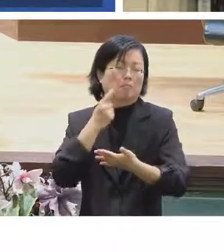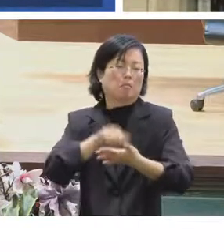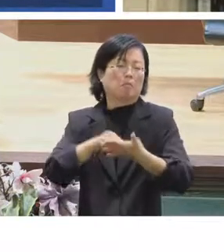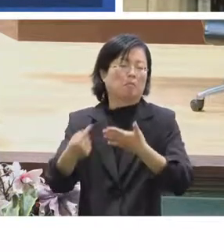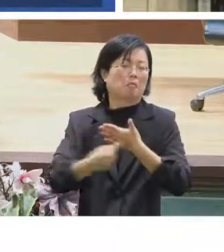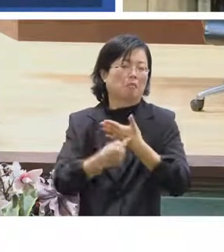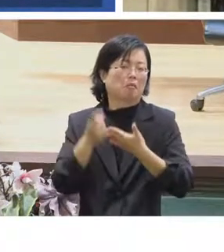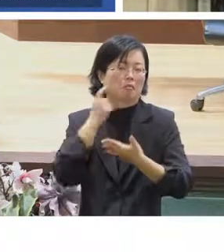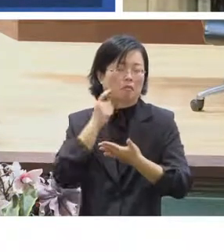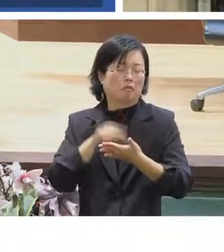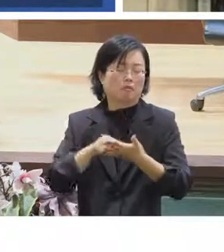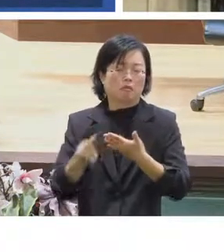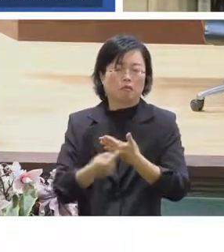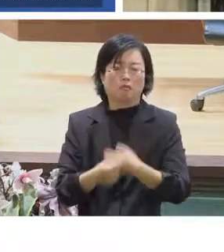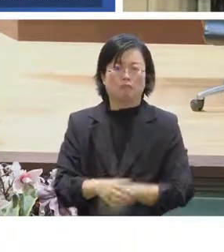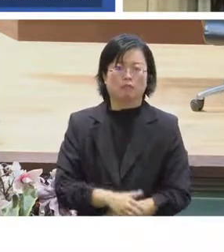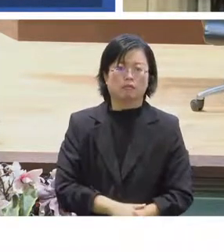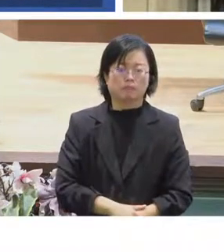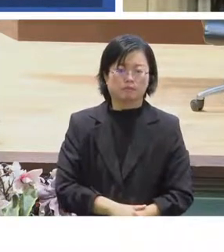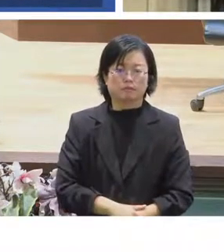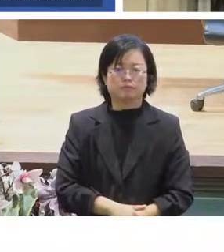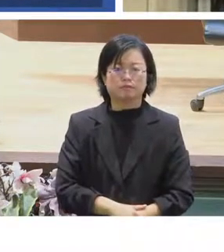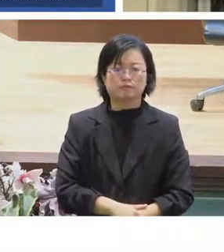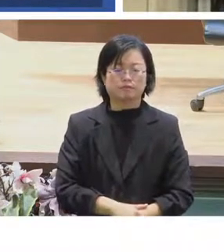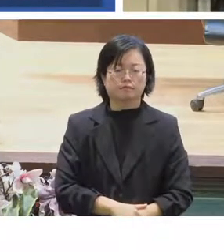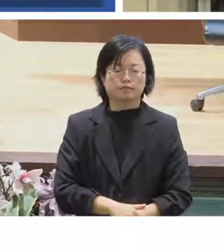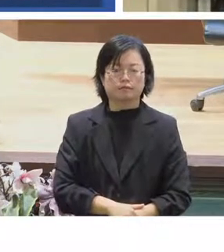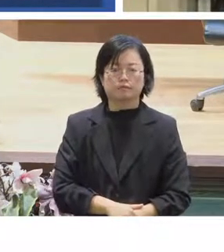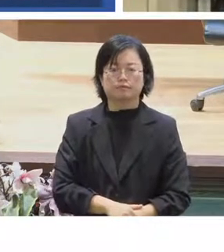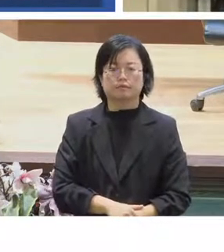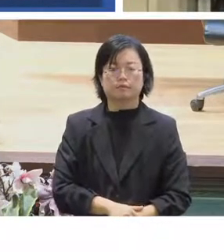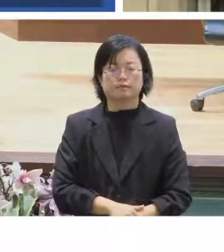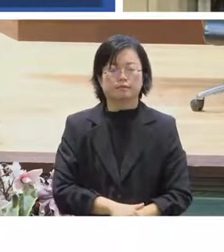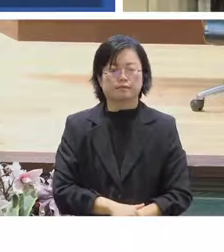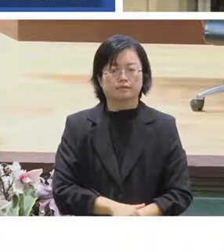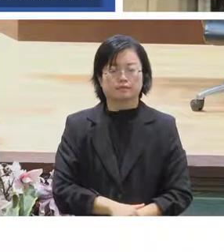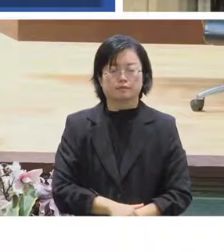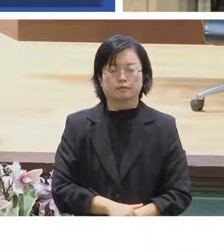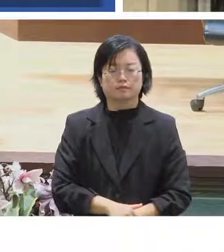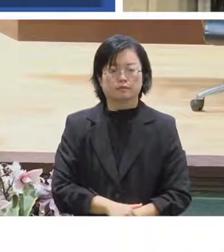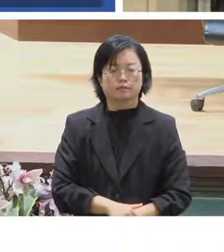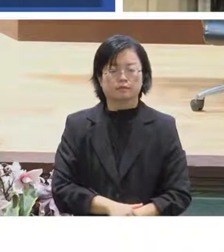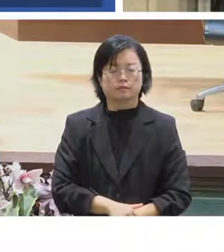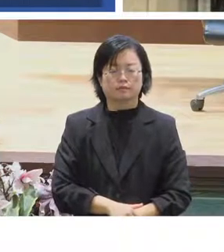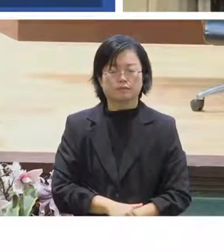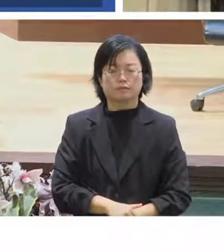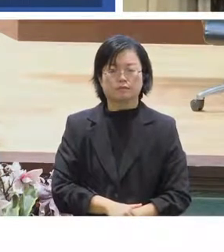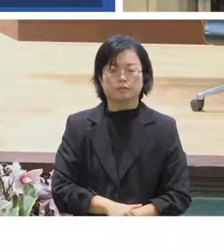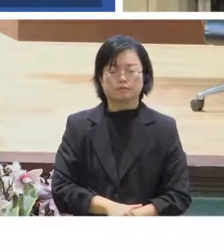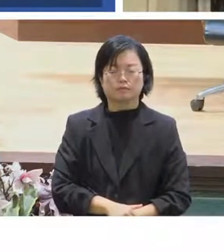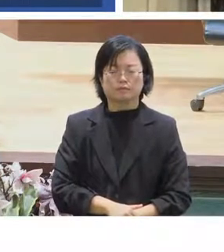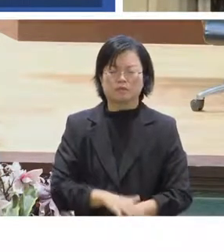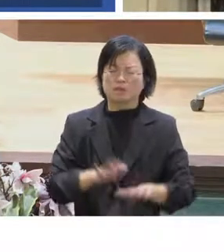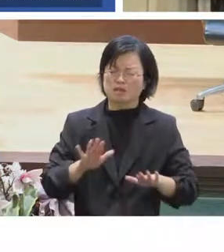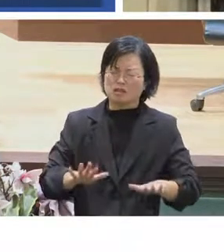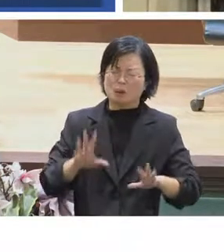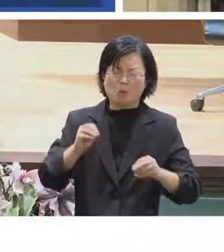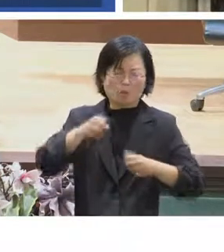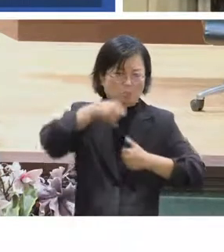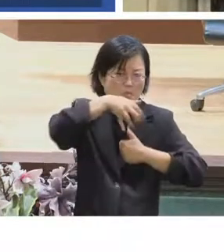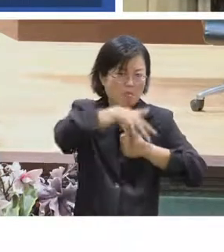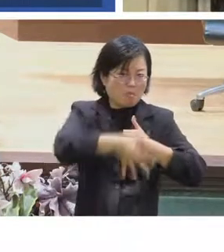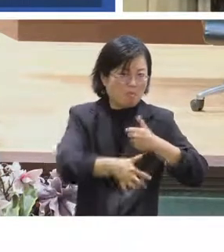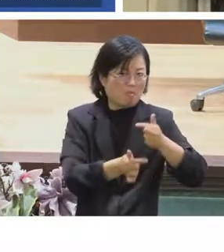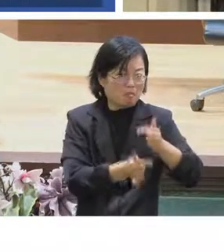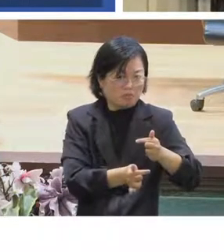事情，是希望其实想把这样一个状况很系统的，然后比较大